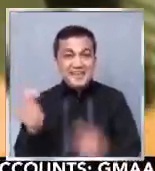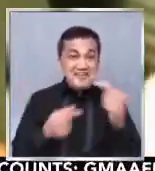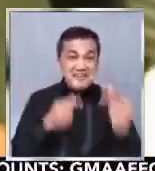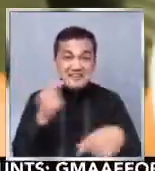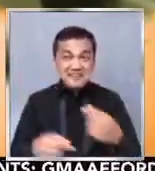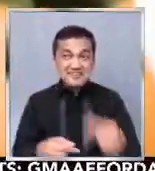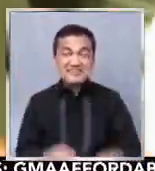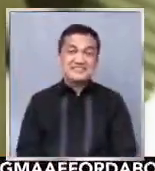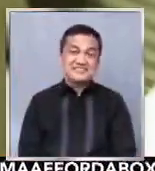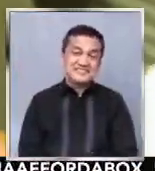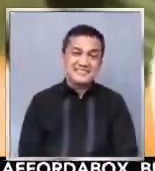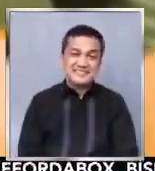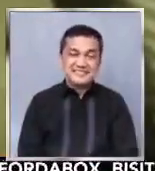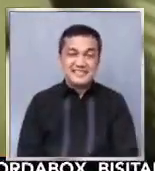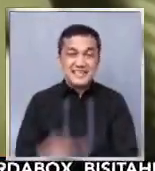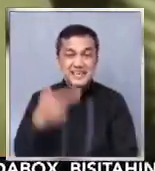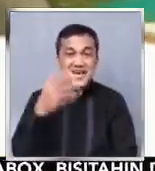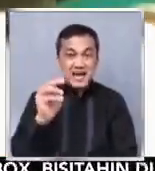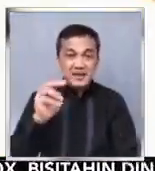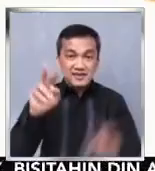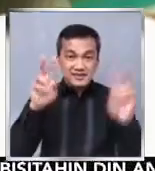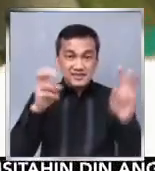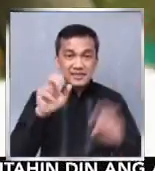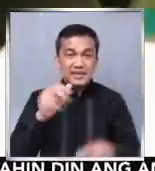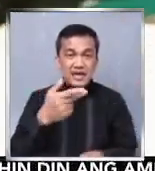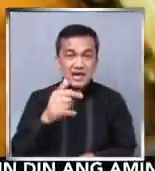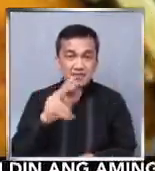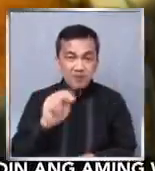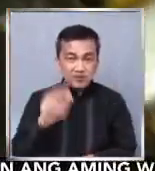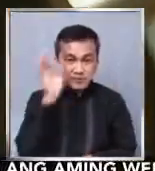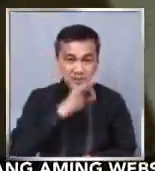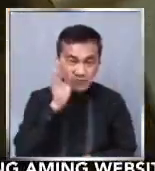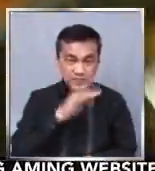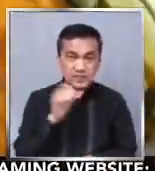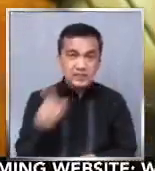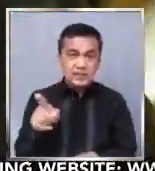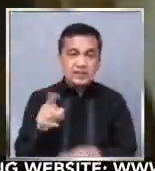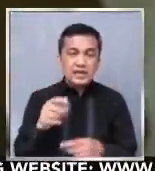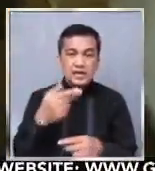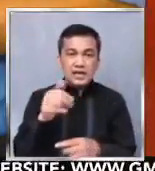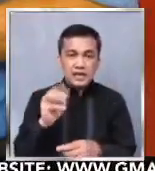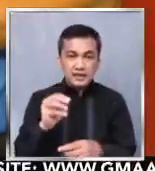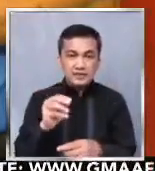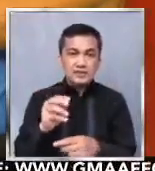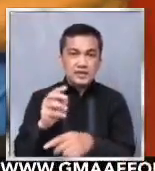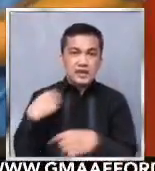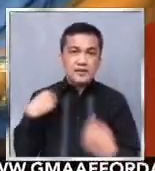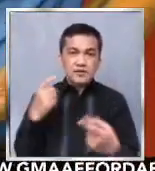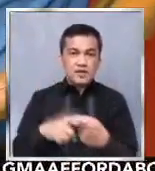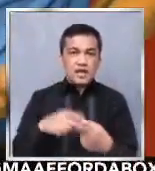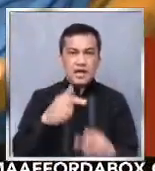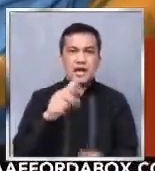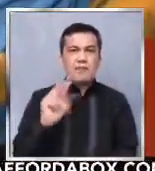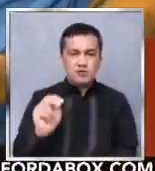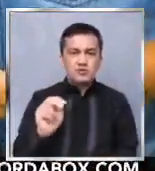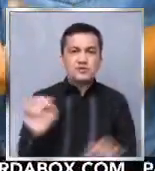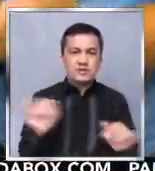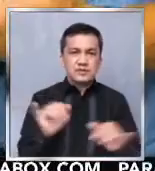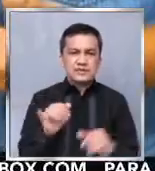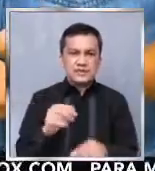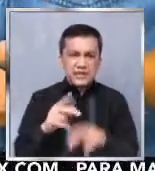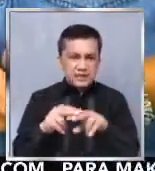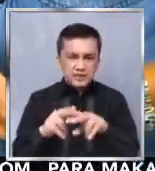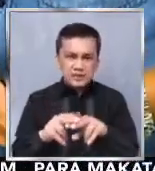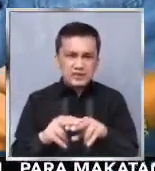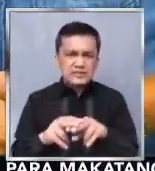Ham sa Ingles, hamon naman sa ating mga Pilipino. Nahango naman sa ham sa salitang Espanyol na hamon. Pag sobrang alat ng hamon, hindi masarap. Hindi po. Pag